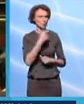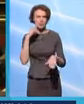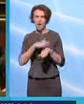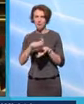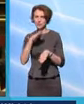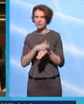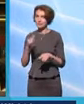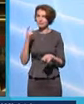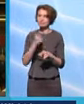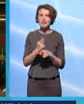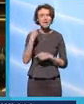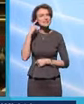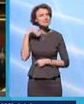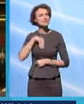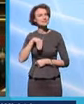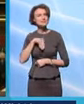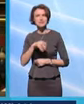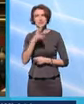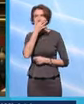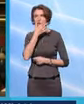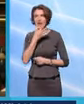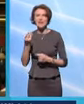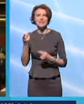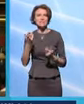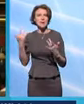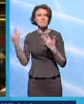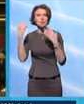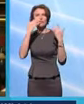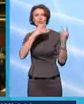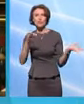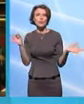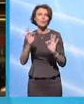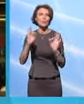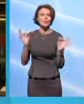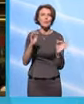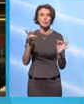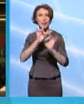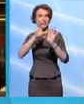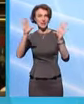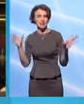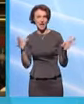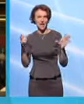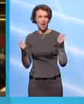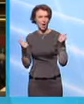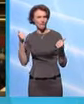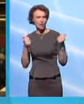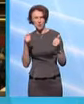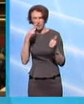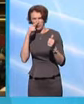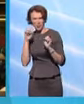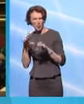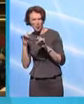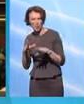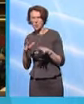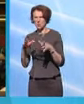bellezza del fresco profumo della libertà che si oppone al puzzo del compromesso morale, dell'indifferenza,